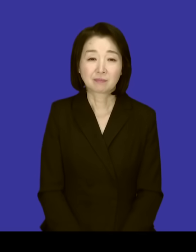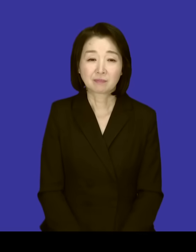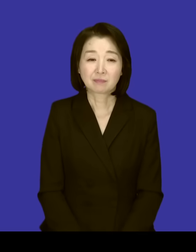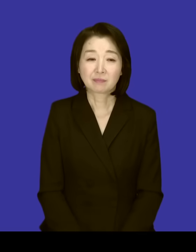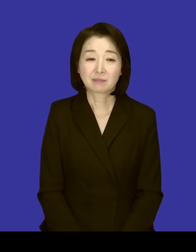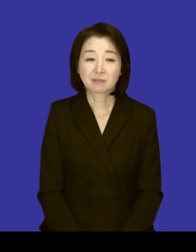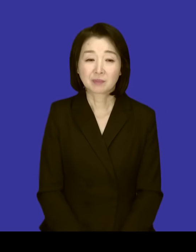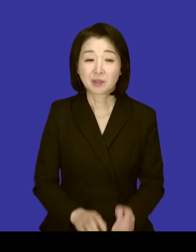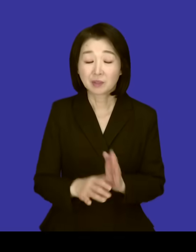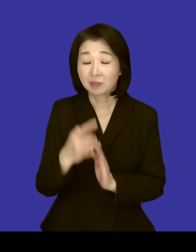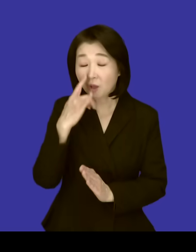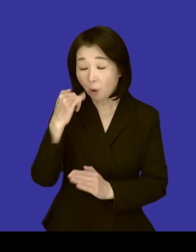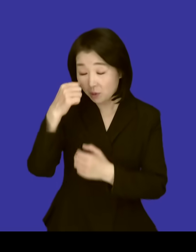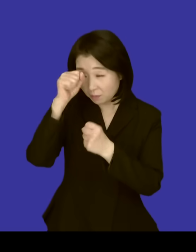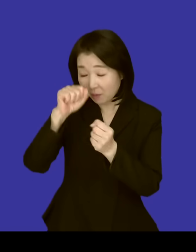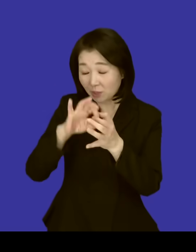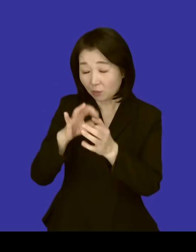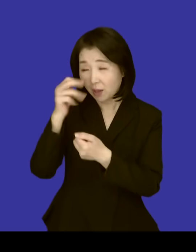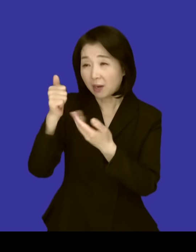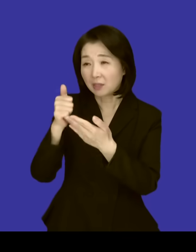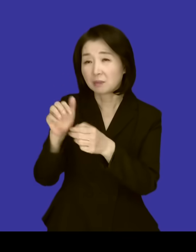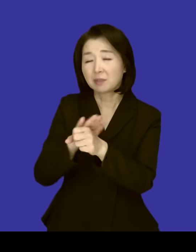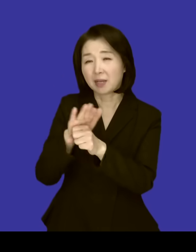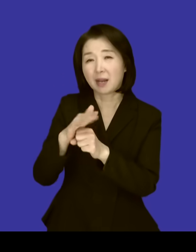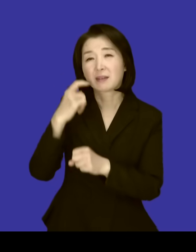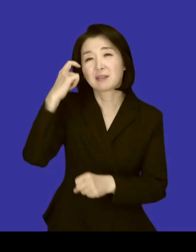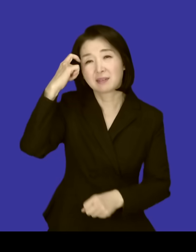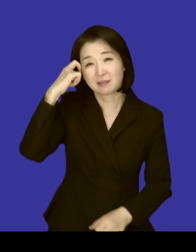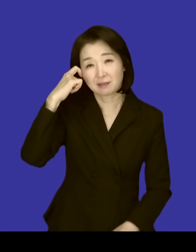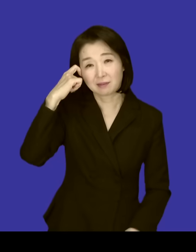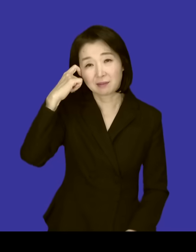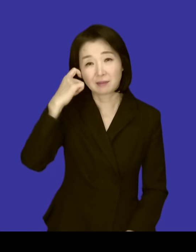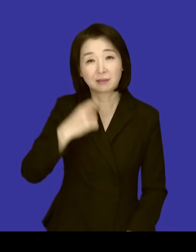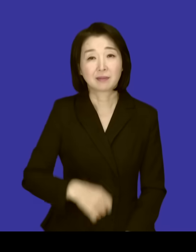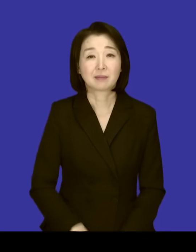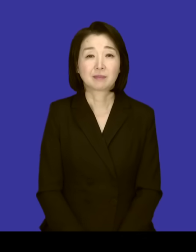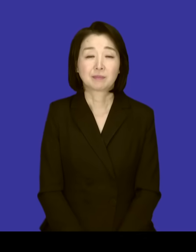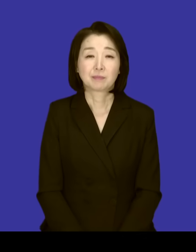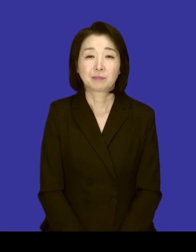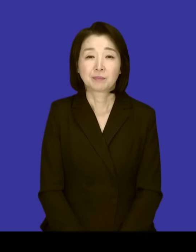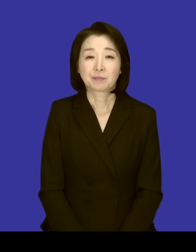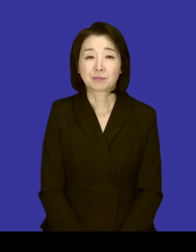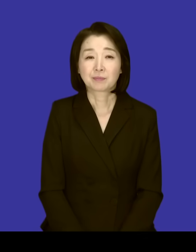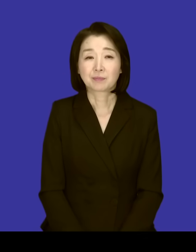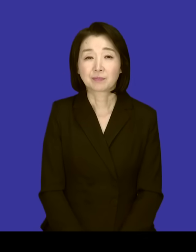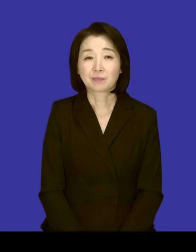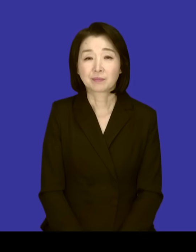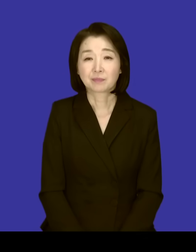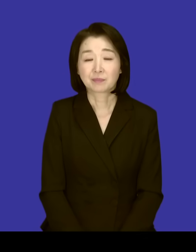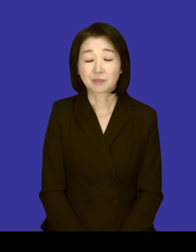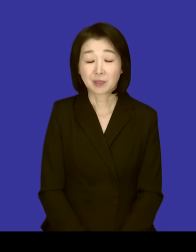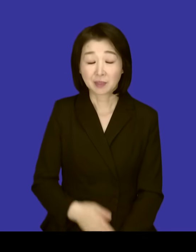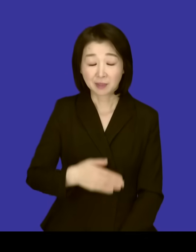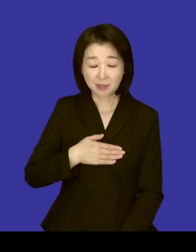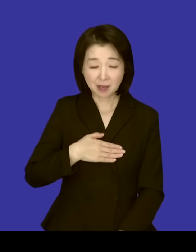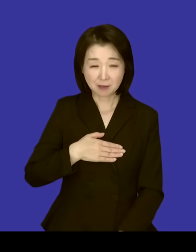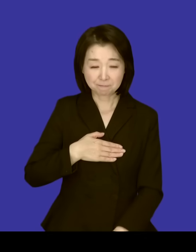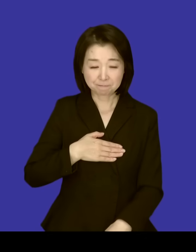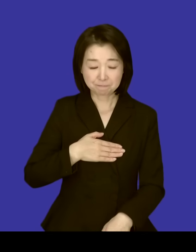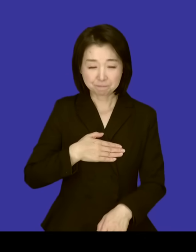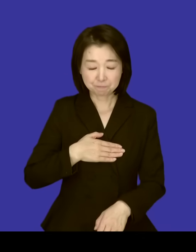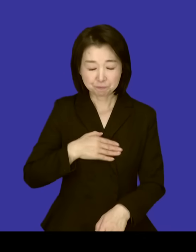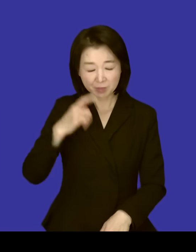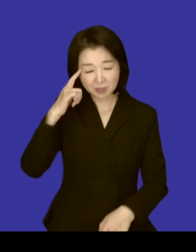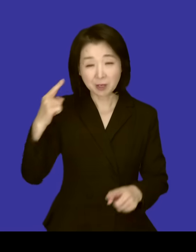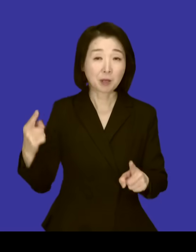어머니의 발을 통해 하나님의 사랑을 조금 느꼈던 것 같아요. 예. 그래가지고 그때 이제 좀 바뀌어야겠다. 물론 웃긴